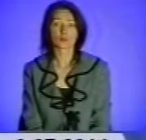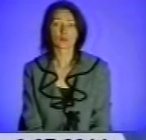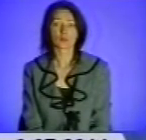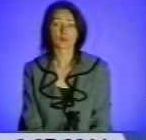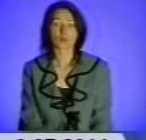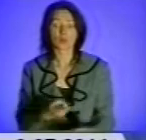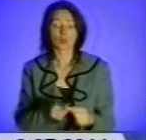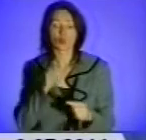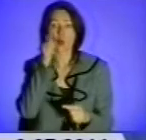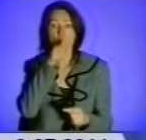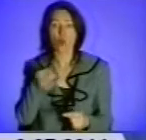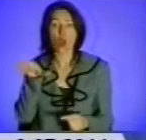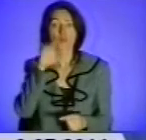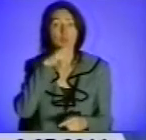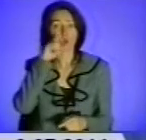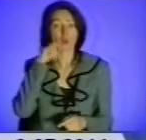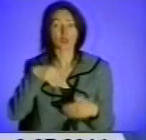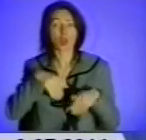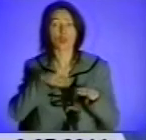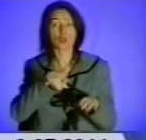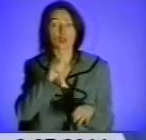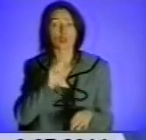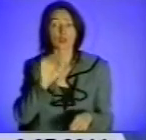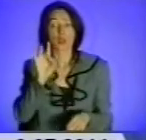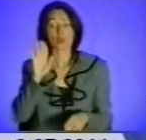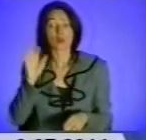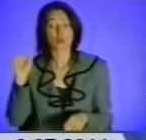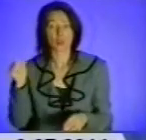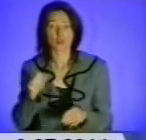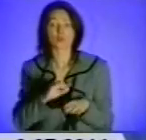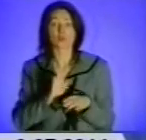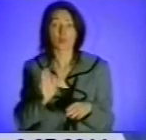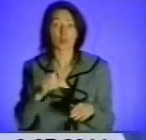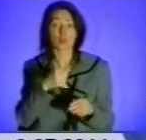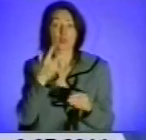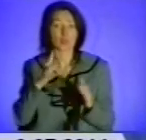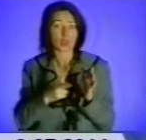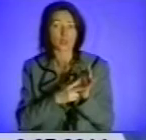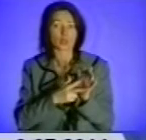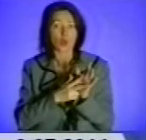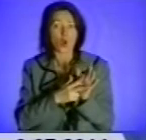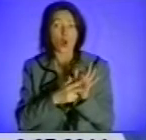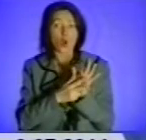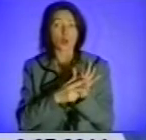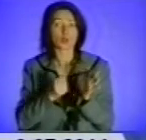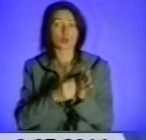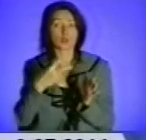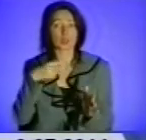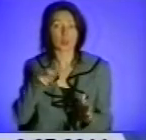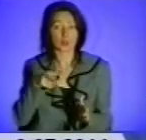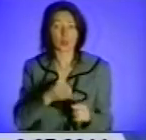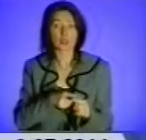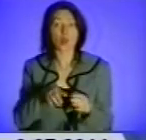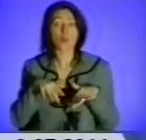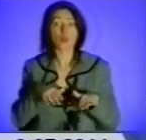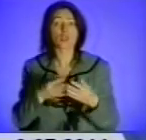Цього року всеукраїнська проща у Зарваниці проходитиме з 18 по 20 липня. Це проща єднання. Очікують понад 100